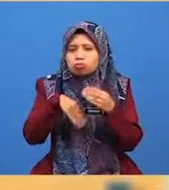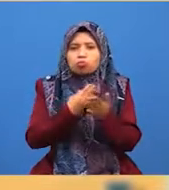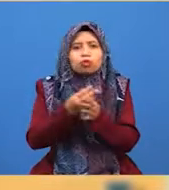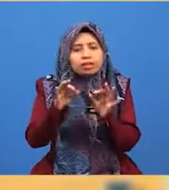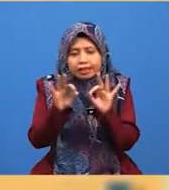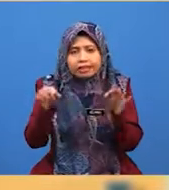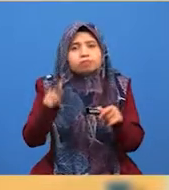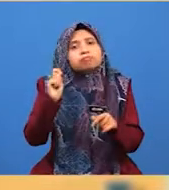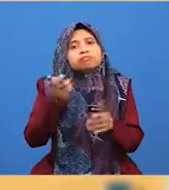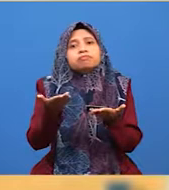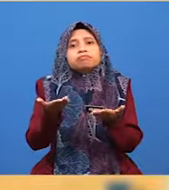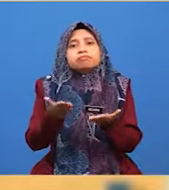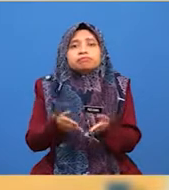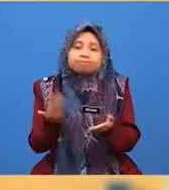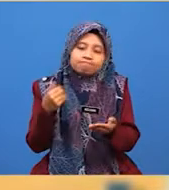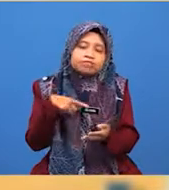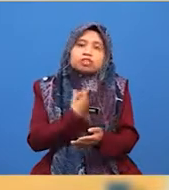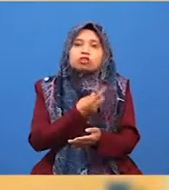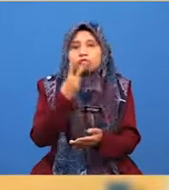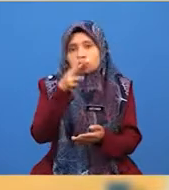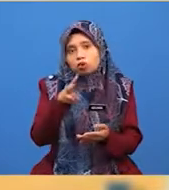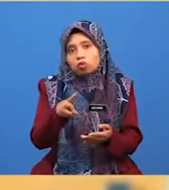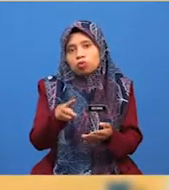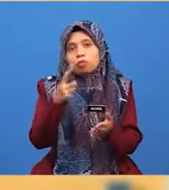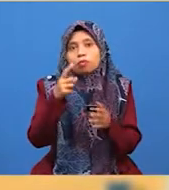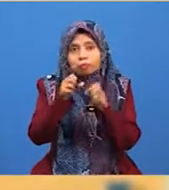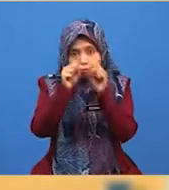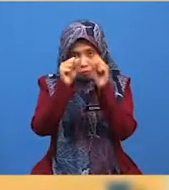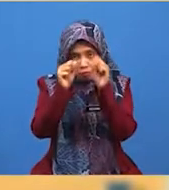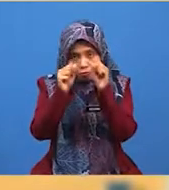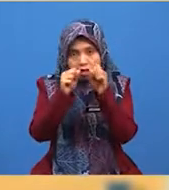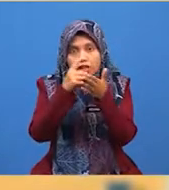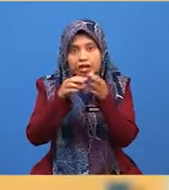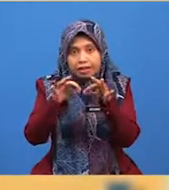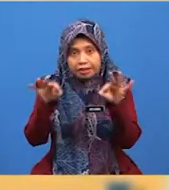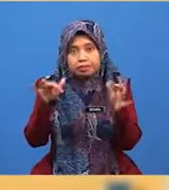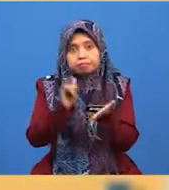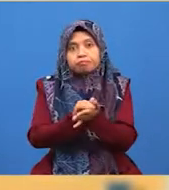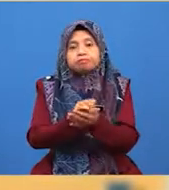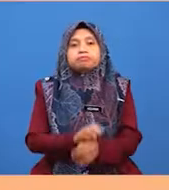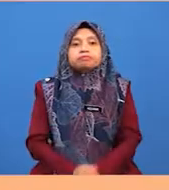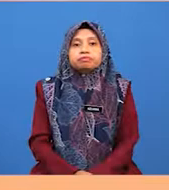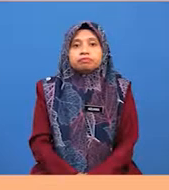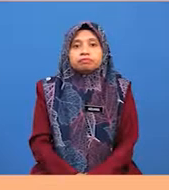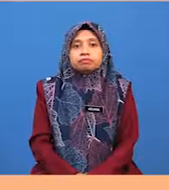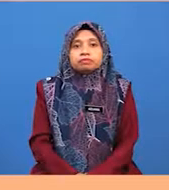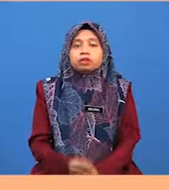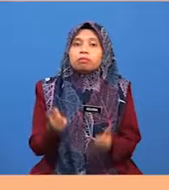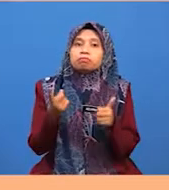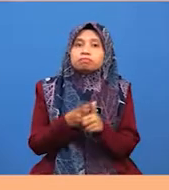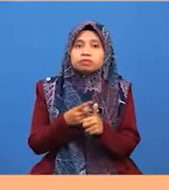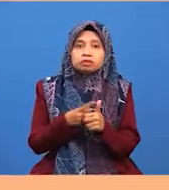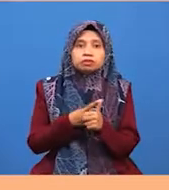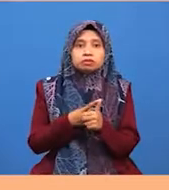tadi? Mari kita saksikan paparan ayat-ayat tersebut. Yang